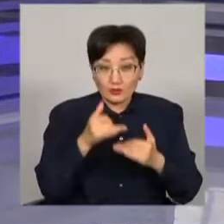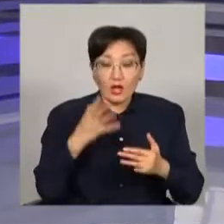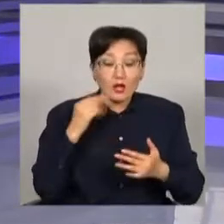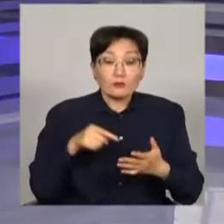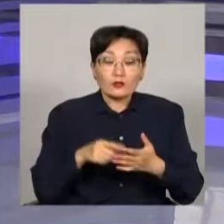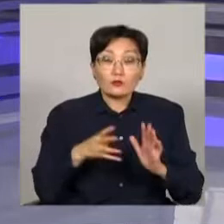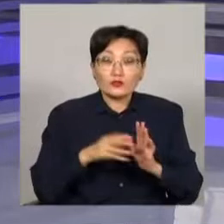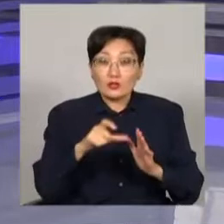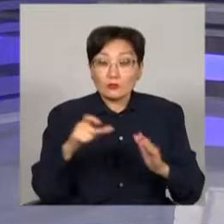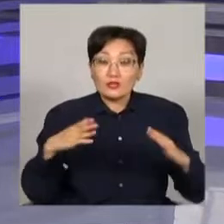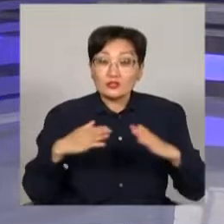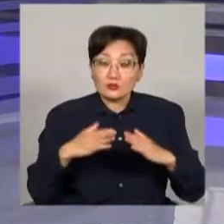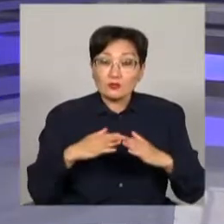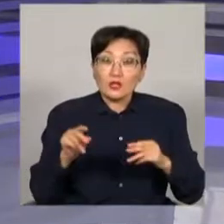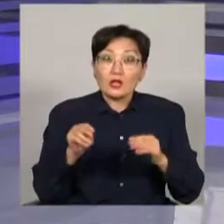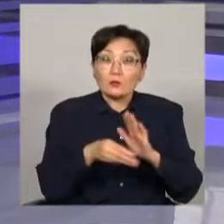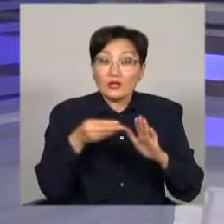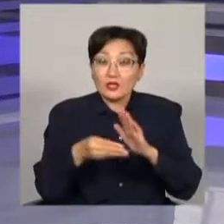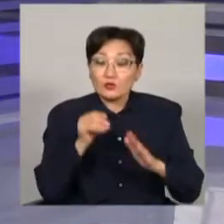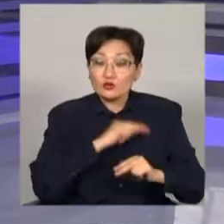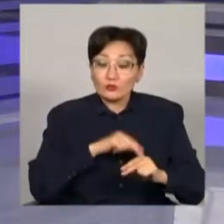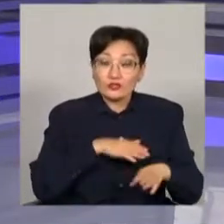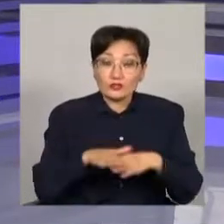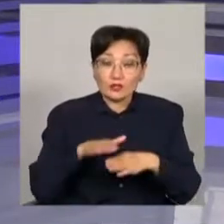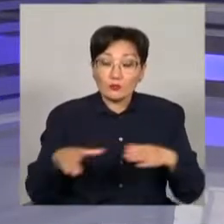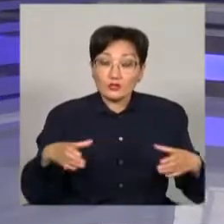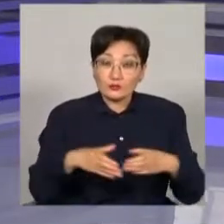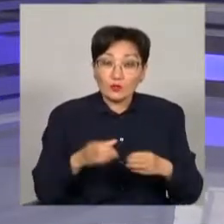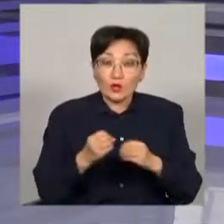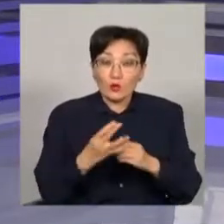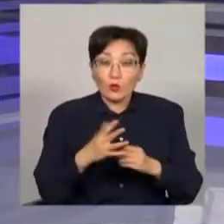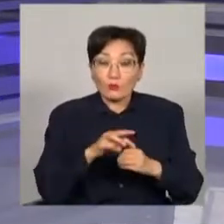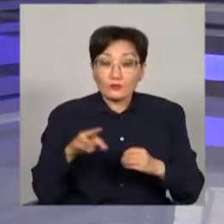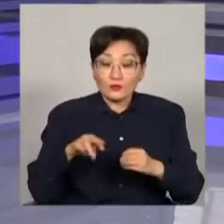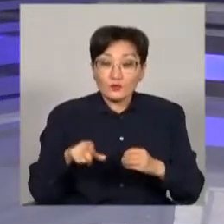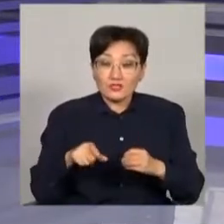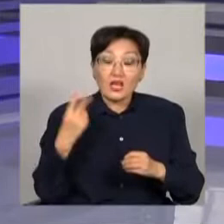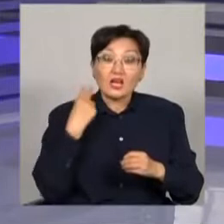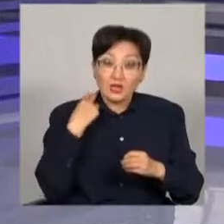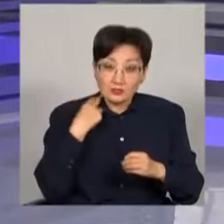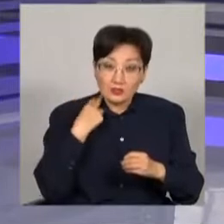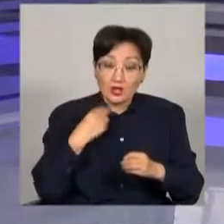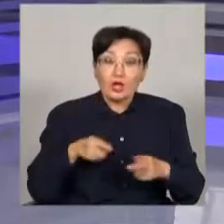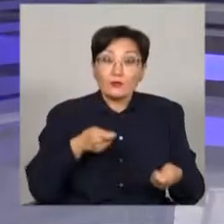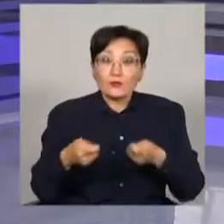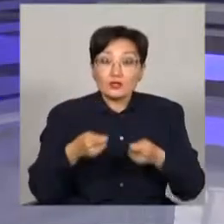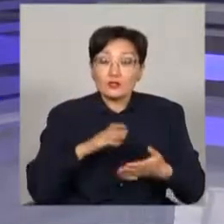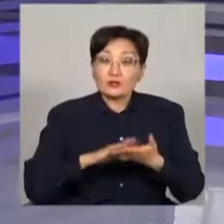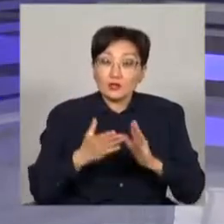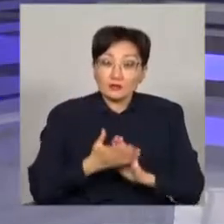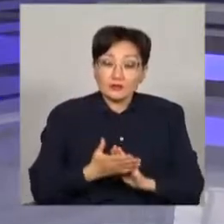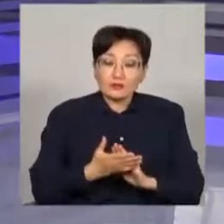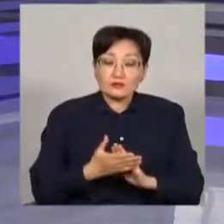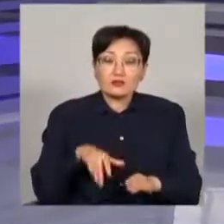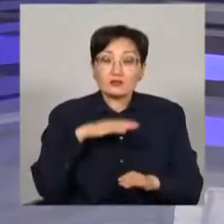9 қабатты тұрғын үйдің әрлеу жұмысын жасағандар компания 15 миллион теңге қарыз дейді. Ал басшылық мәмілеге келуге